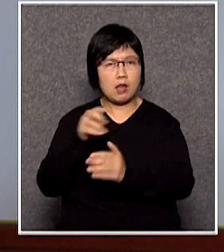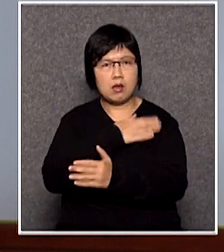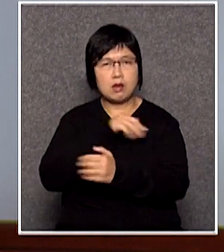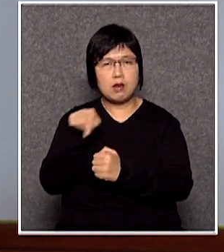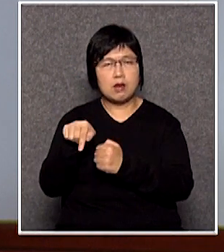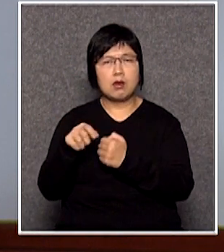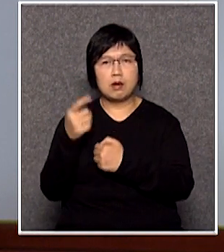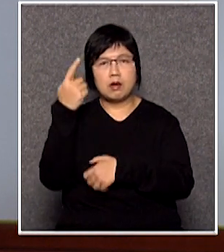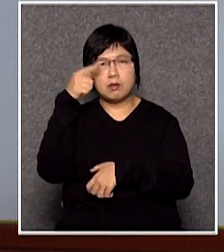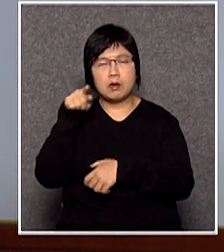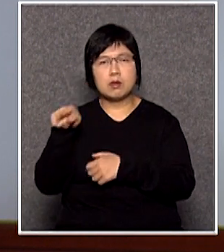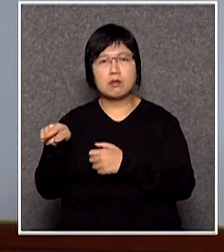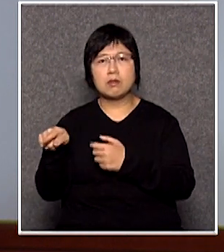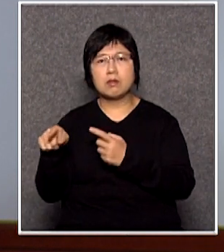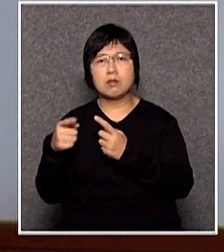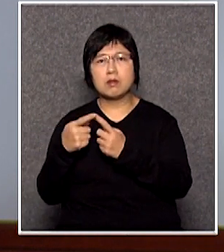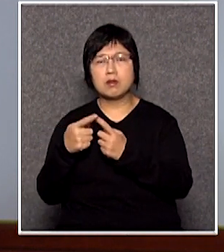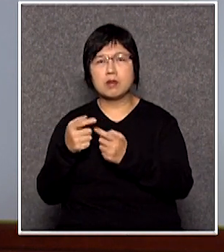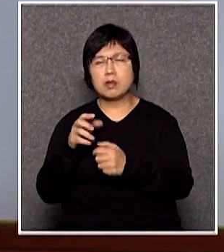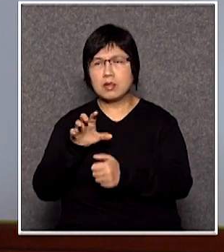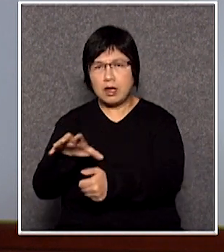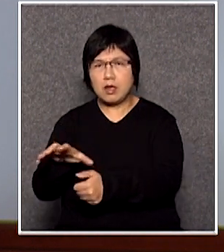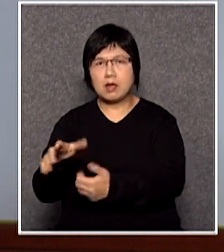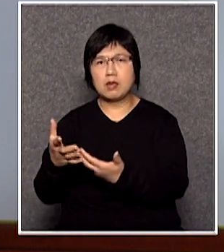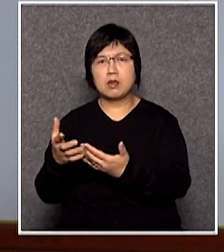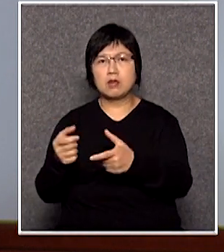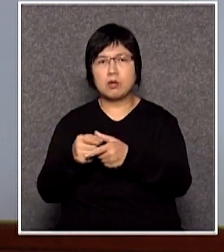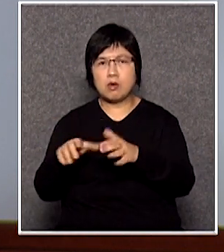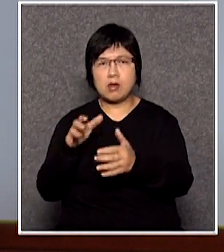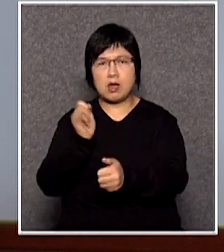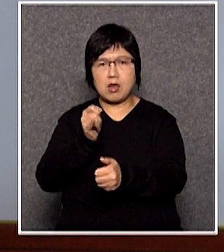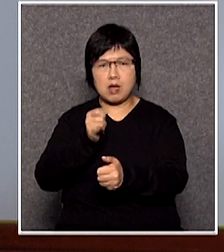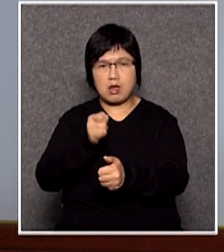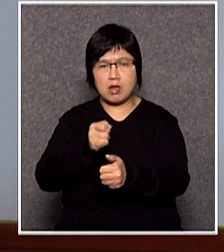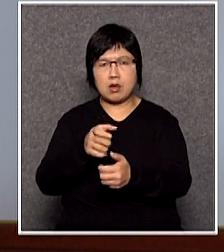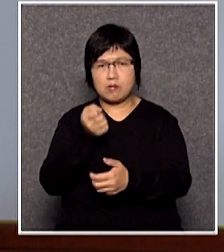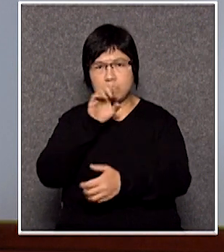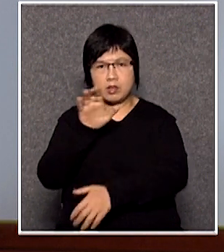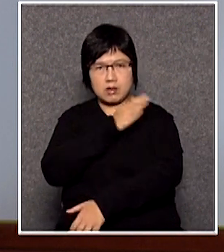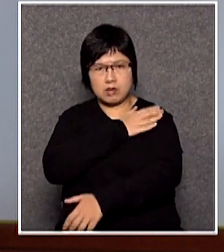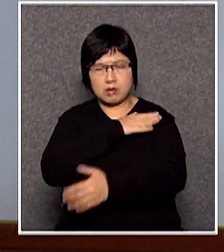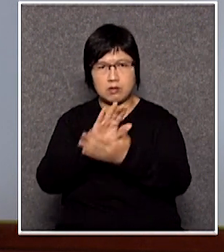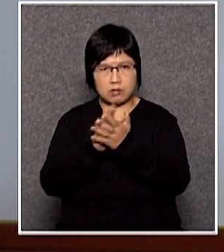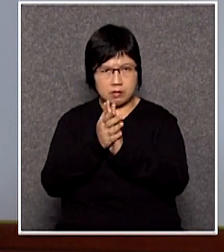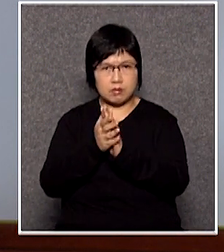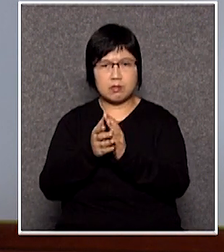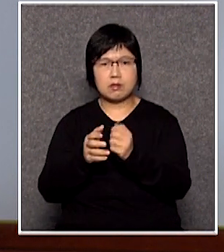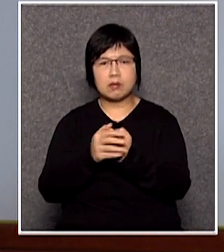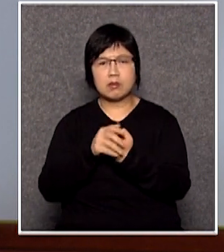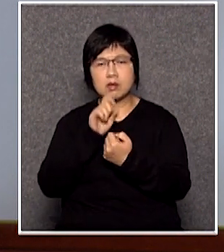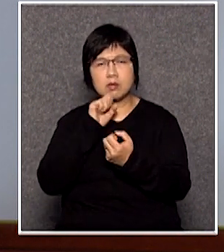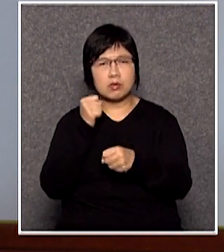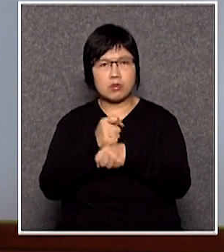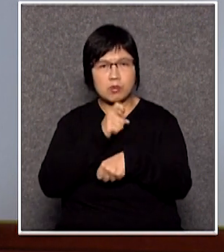有哪個人是被人警告啊、公開譴責啊、問責啊、約談啊，有沒有做過